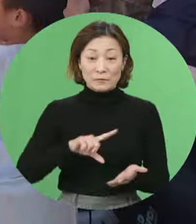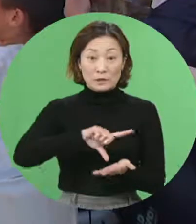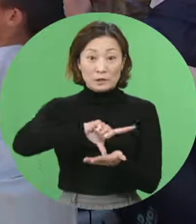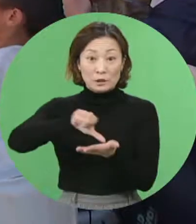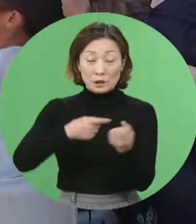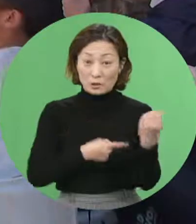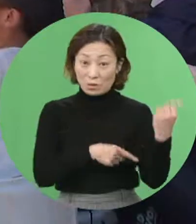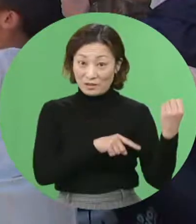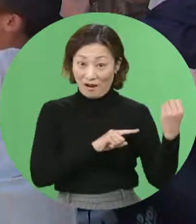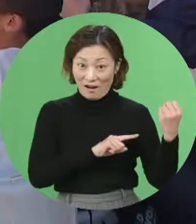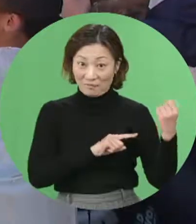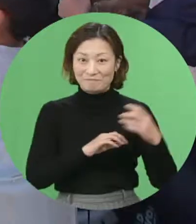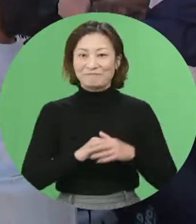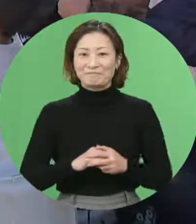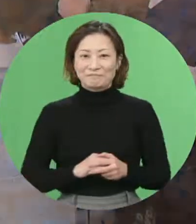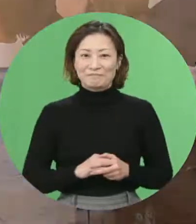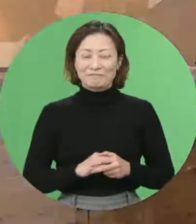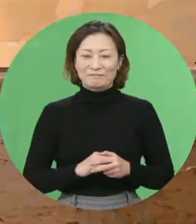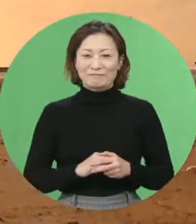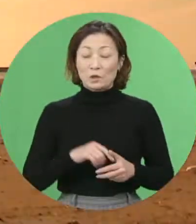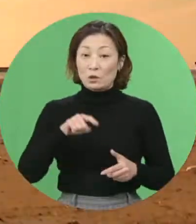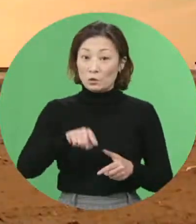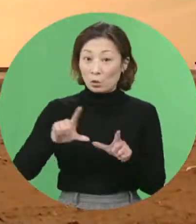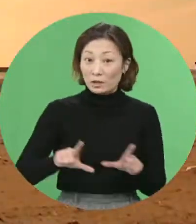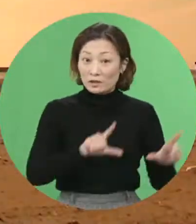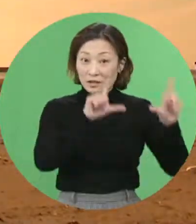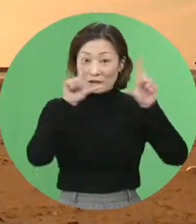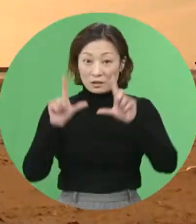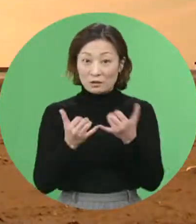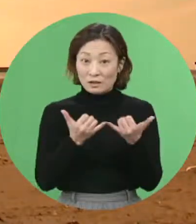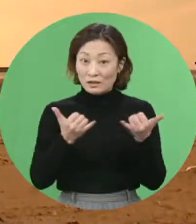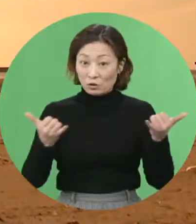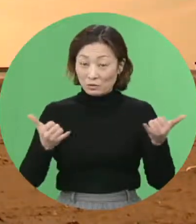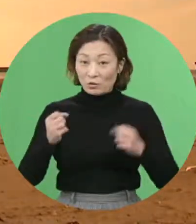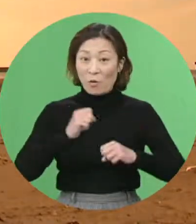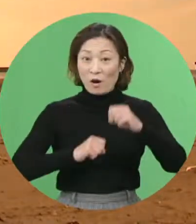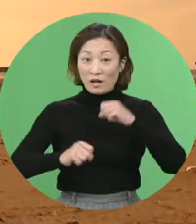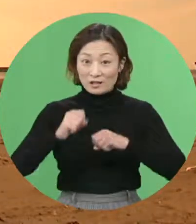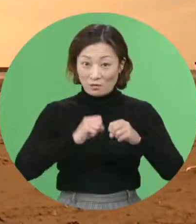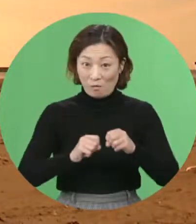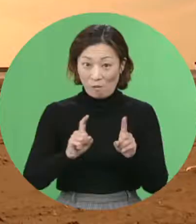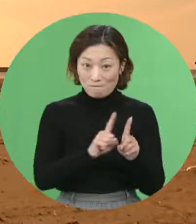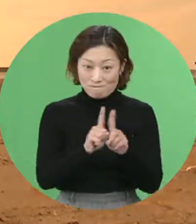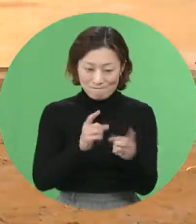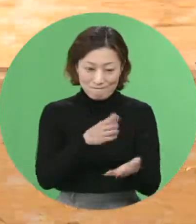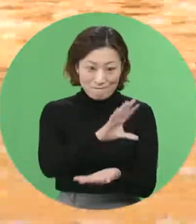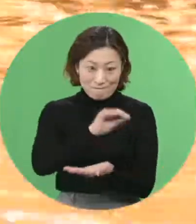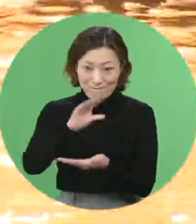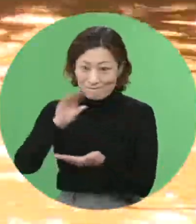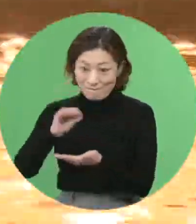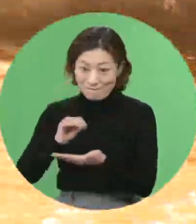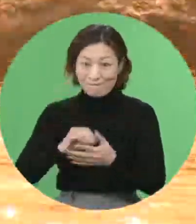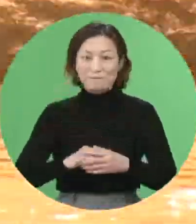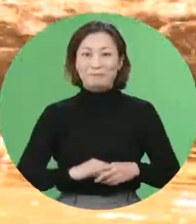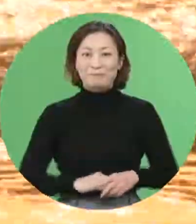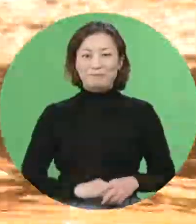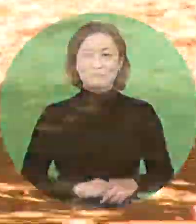地域の力、そしてそこに住む人々の活動を追いました。